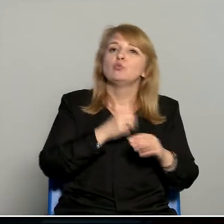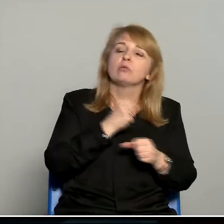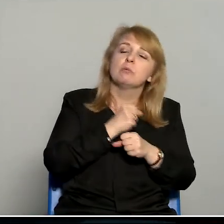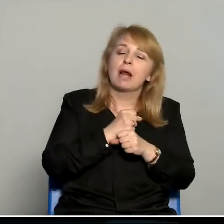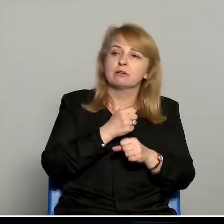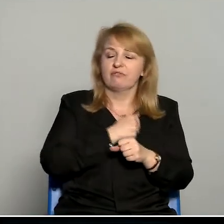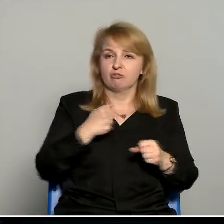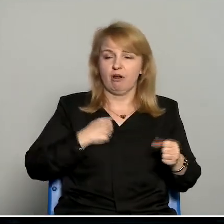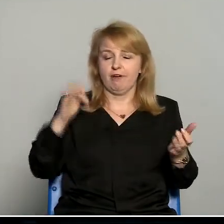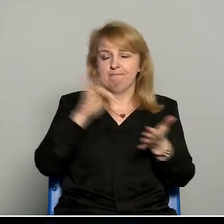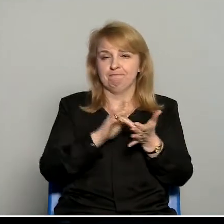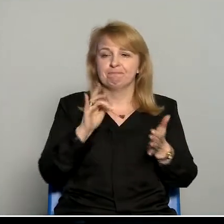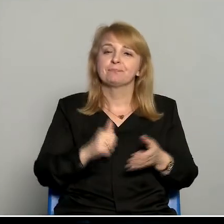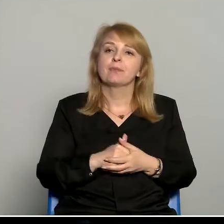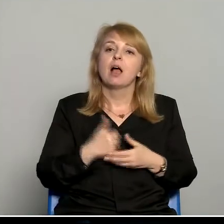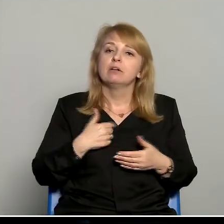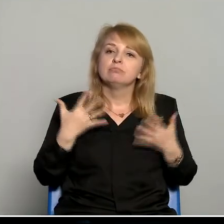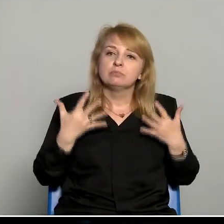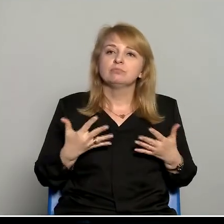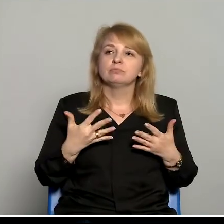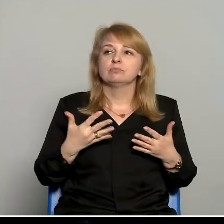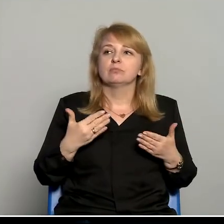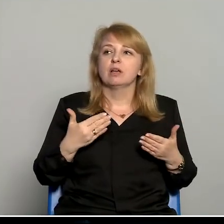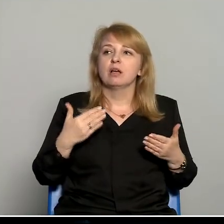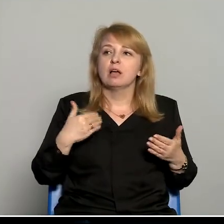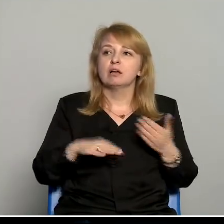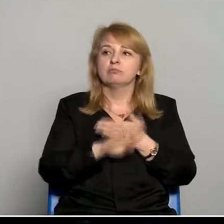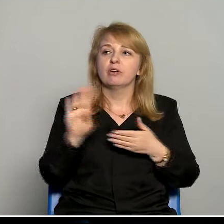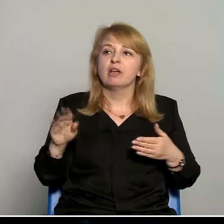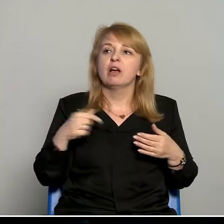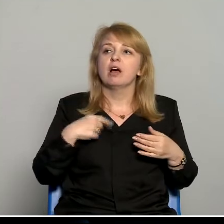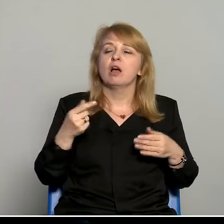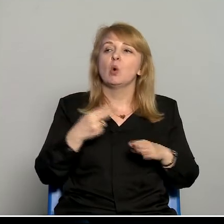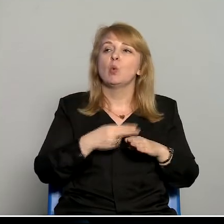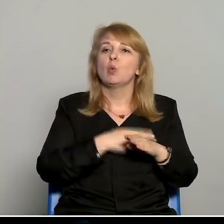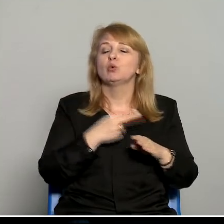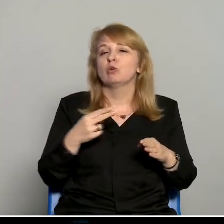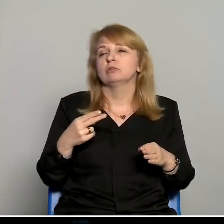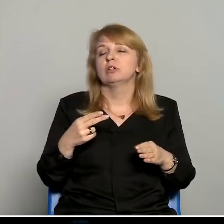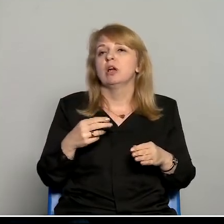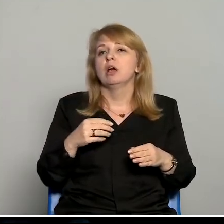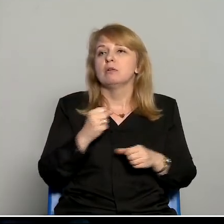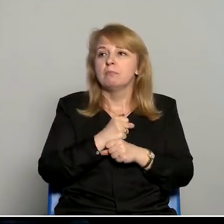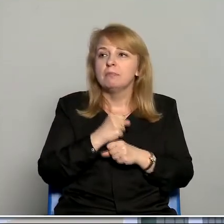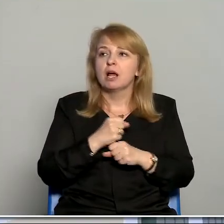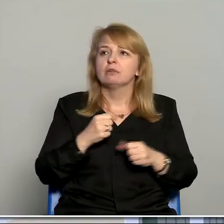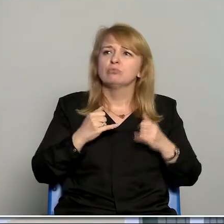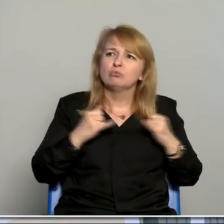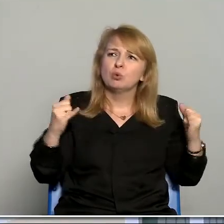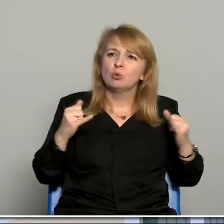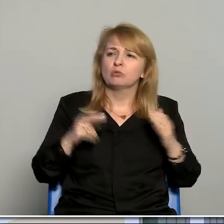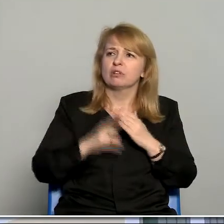Mam przyjemność reprezentować II Pol Mazowieckiej Jednostce Wdrażania Programów Unijnych